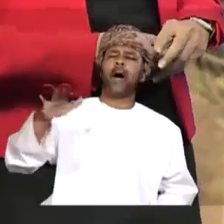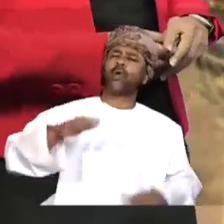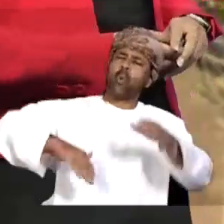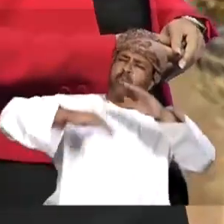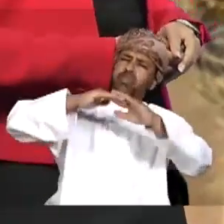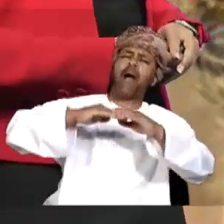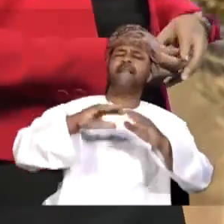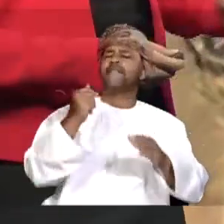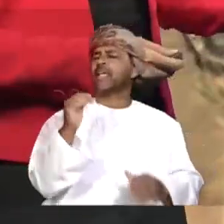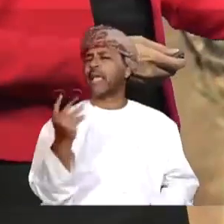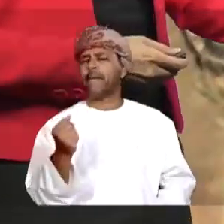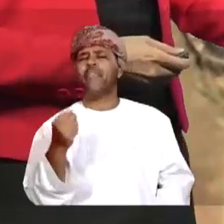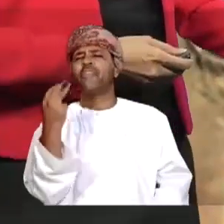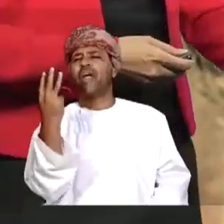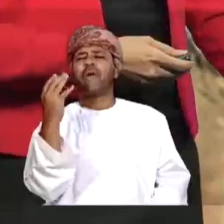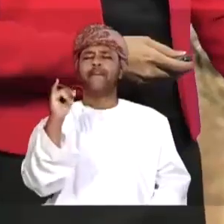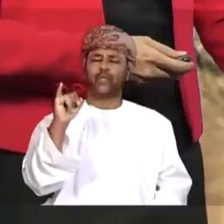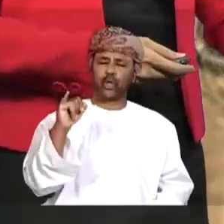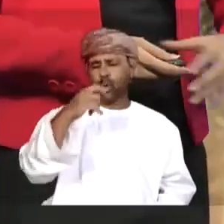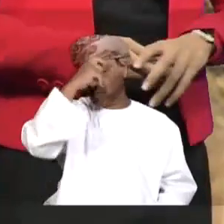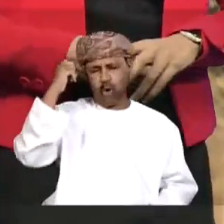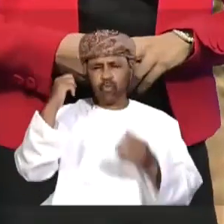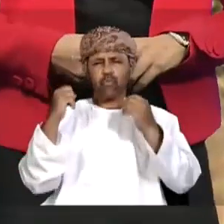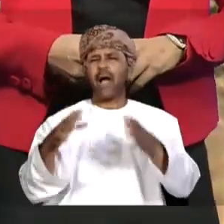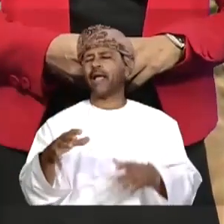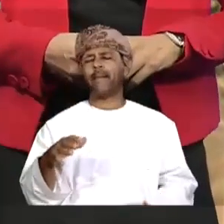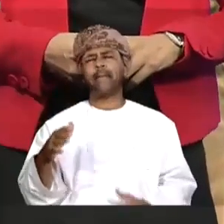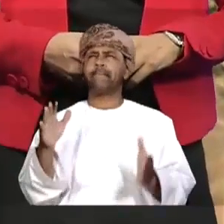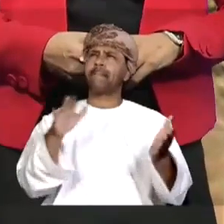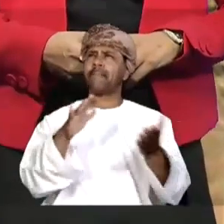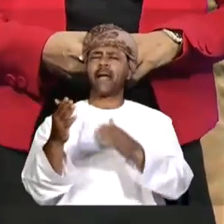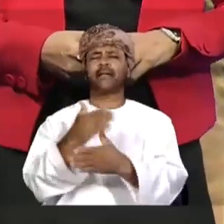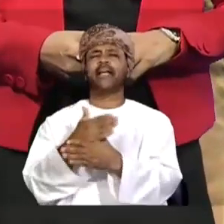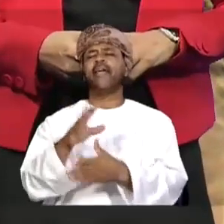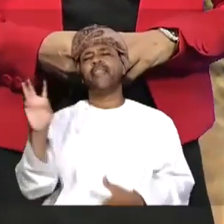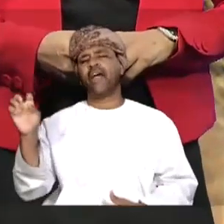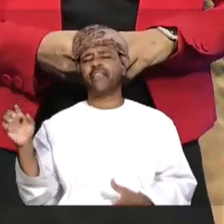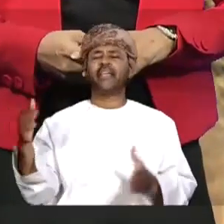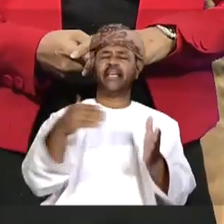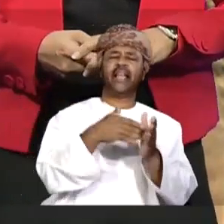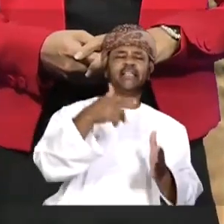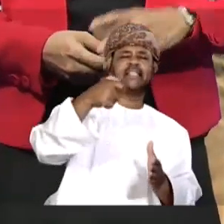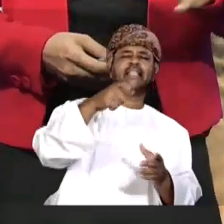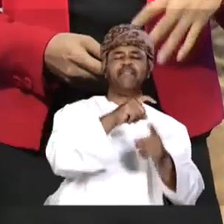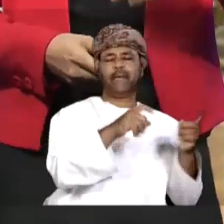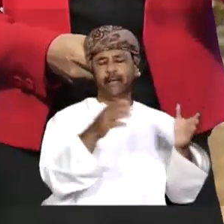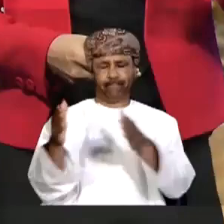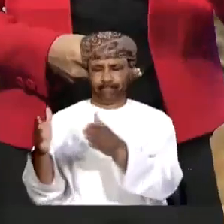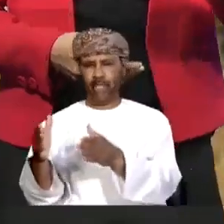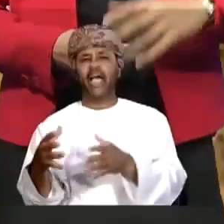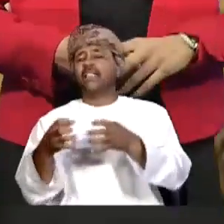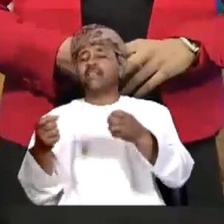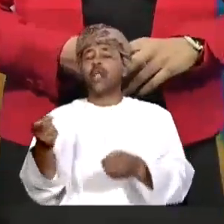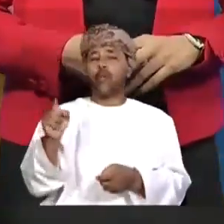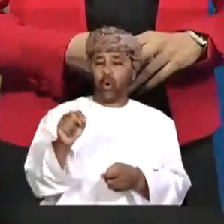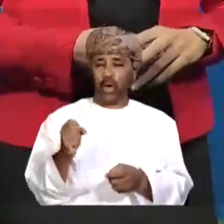الموج، أقصى ارتفاع له 3 أمتار، والرطوبة النسبية تتراوح ما بين 30 إلى 60%. تفاصيل الأجواء